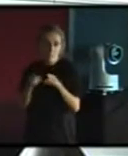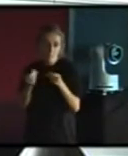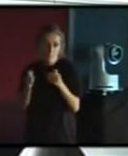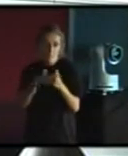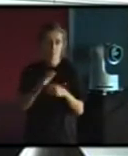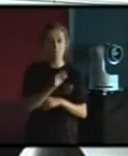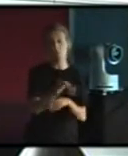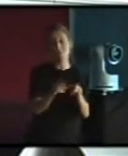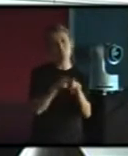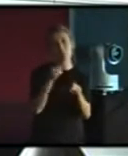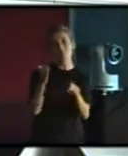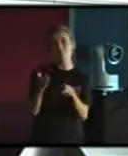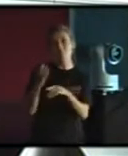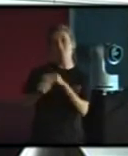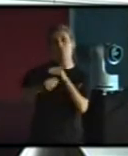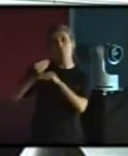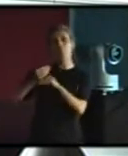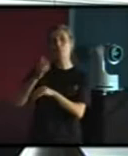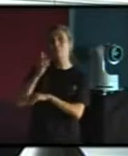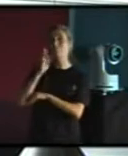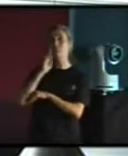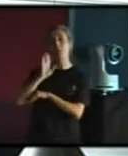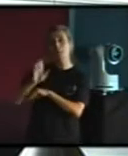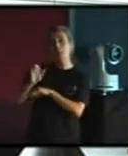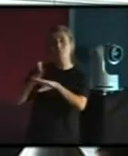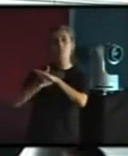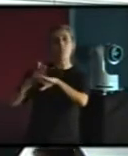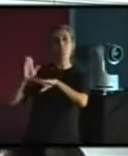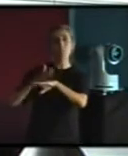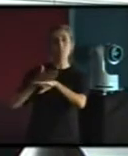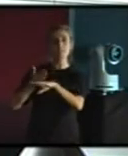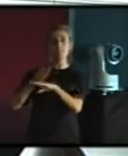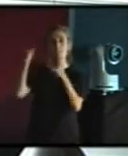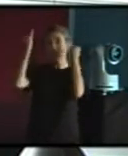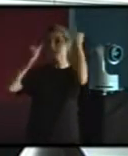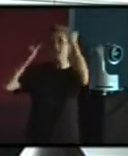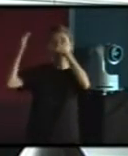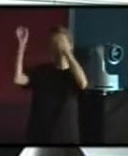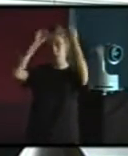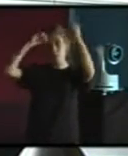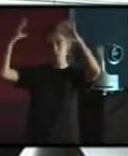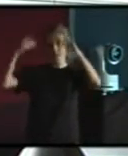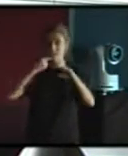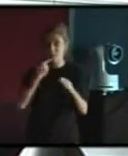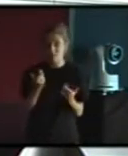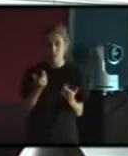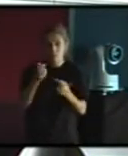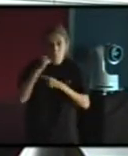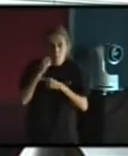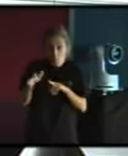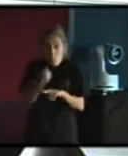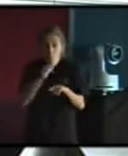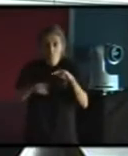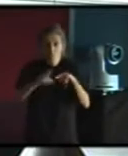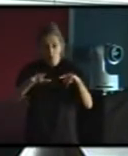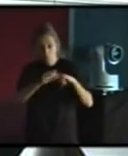monde poétique, en fait, le vin, et c'est un monde imaginaire. Et justement, on a voulu travailler sur l'insaisissable, le fluide,